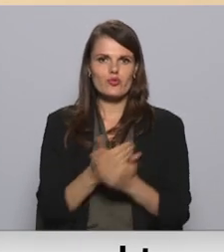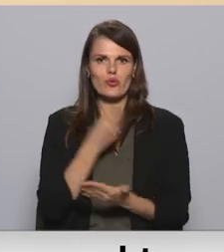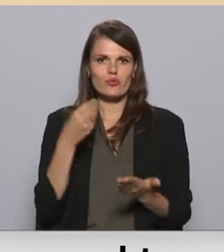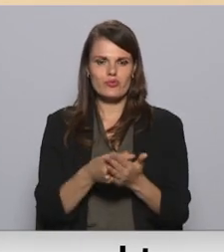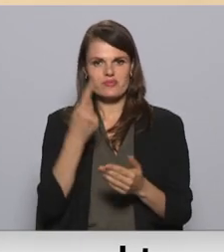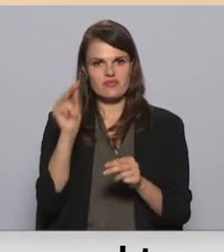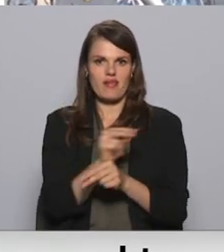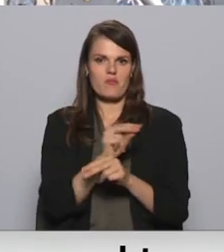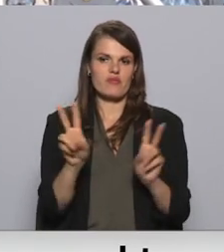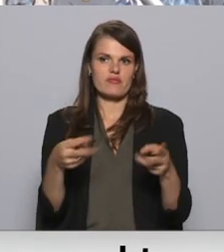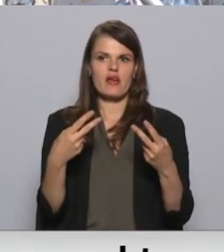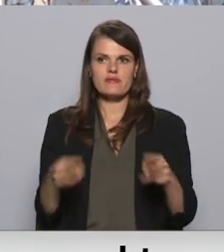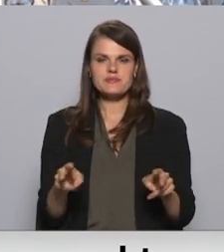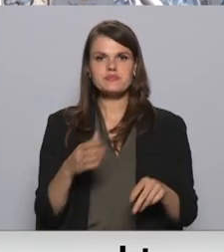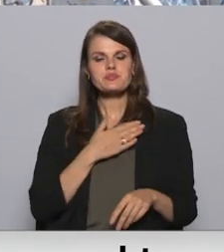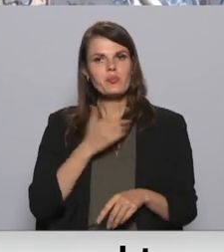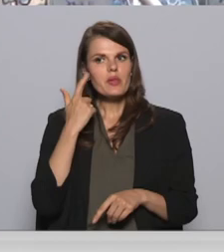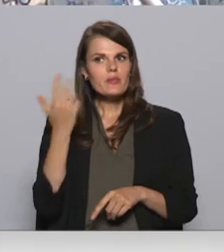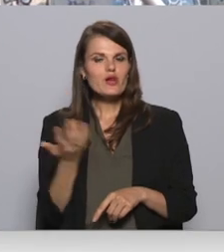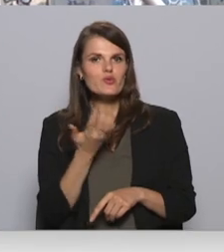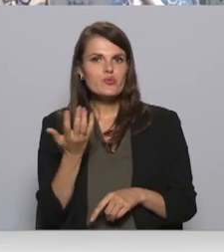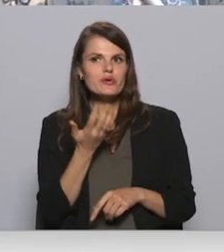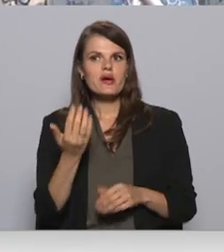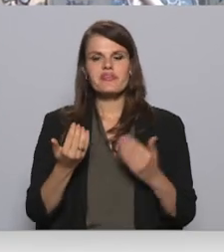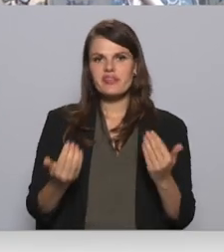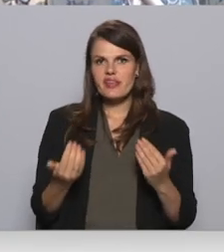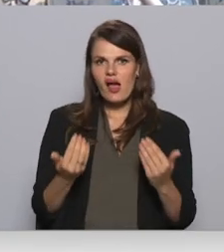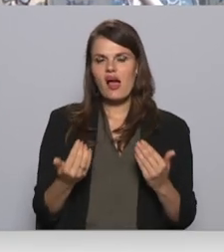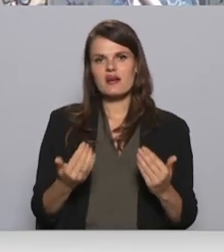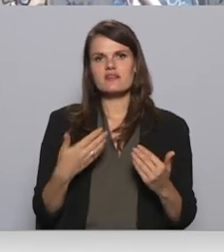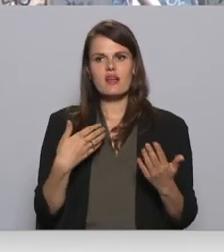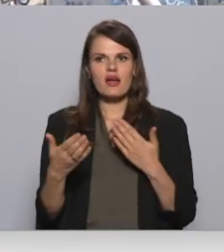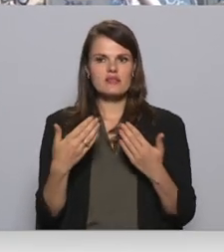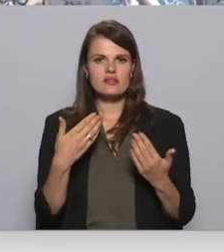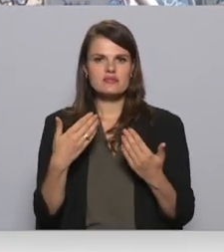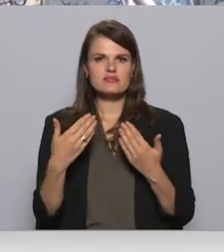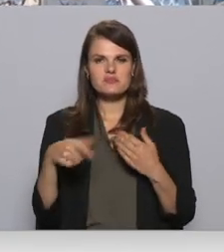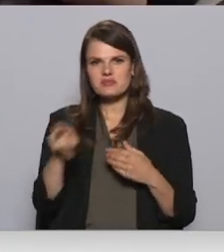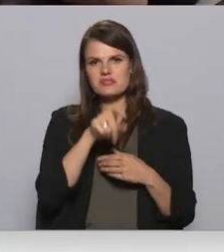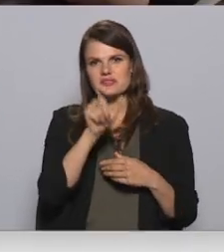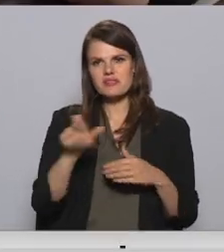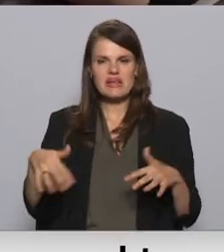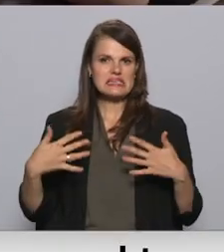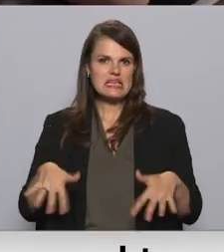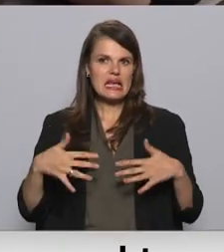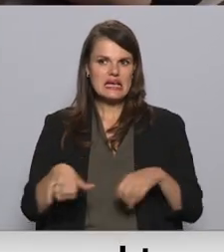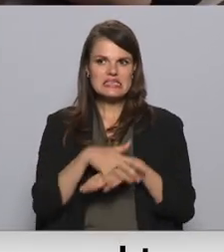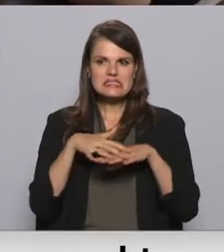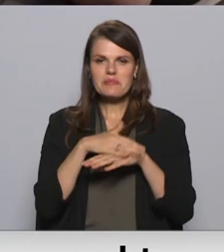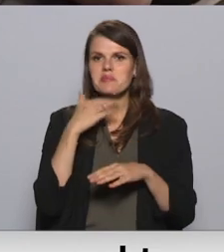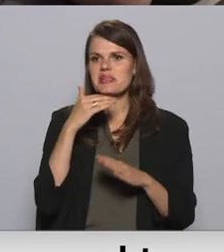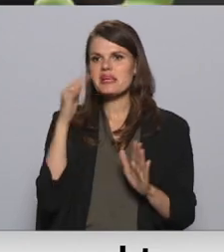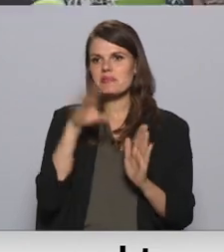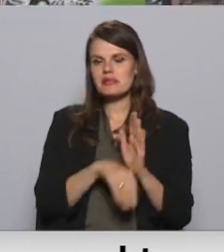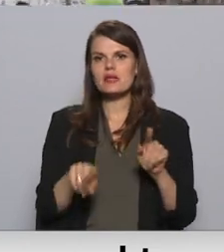viņas neremontētu. Manuprāt, ka tagad nu, tā sabiedrība ir slinka un viņi negrib iesaistīties. Ir problēma arī